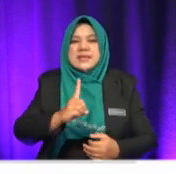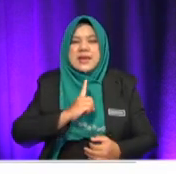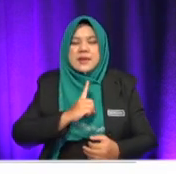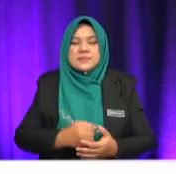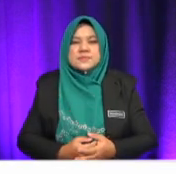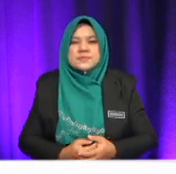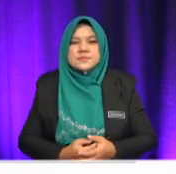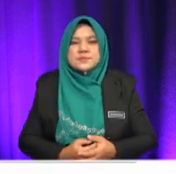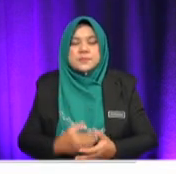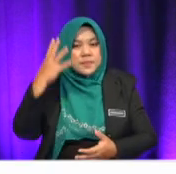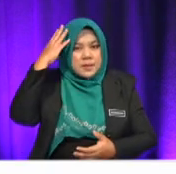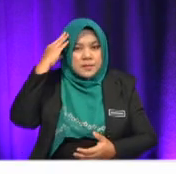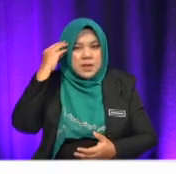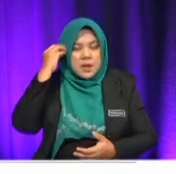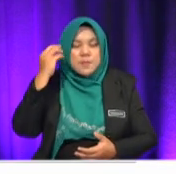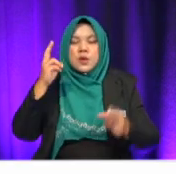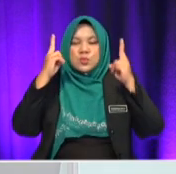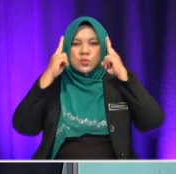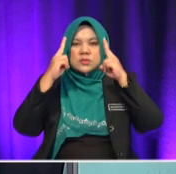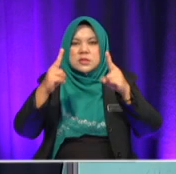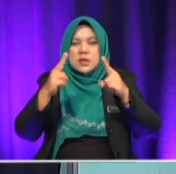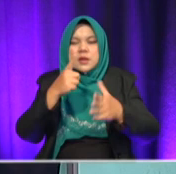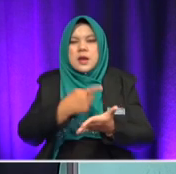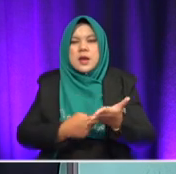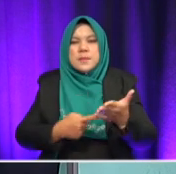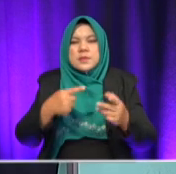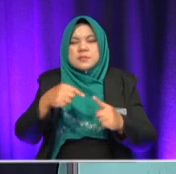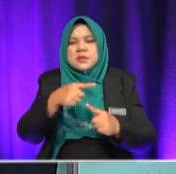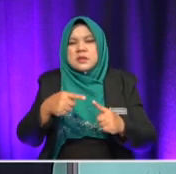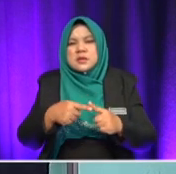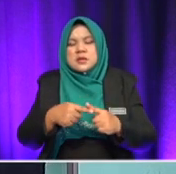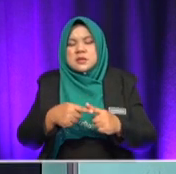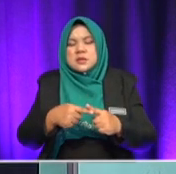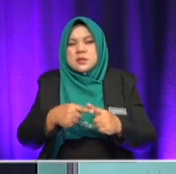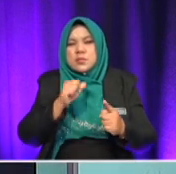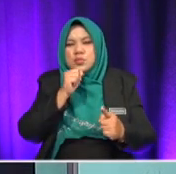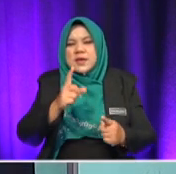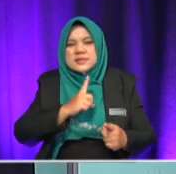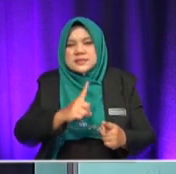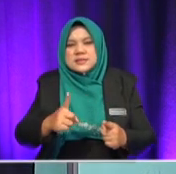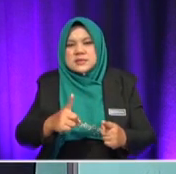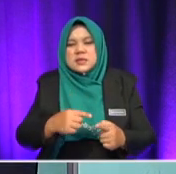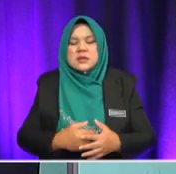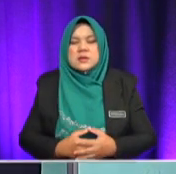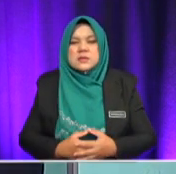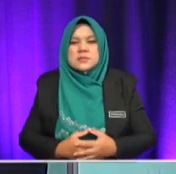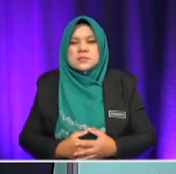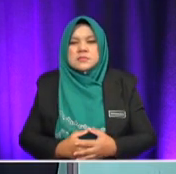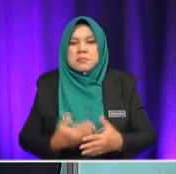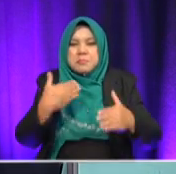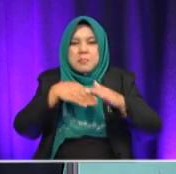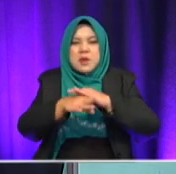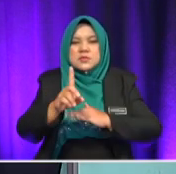saya kan pengalaman saya apabila seorang non muslim nih dia memeluk Islam di depan kita Masyaallah tak tahu tak cakaplah